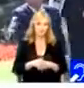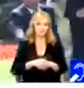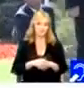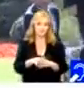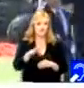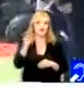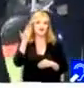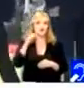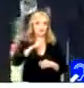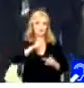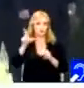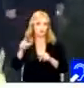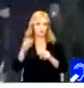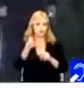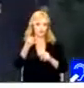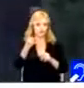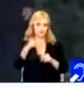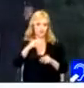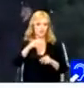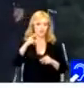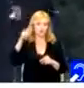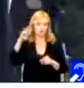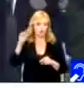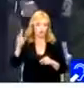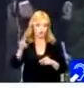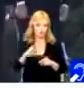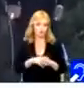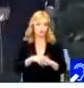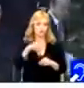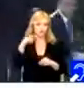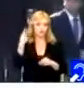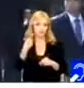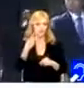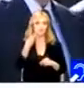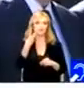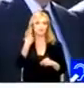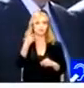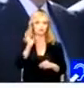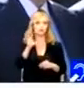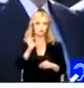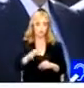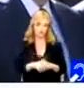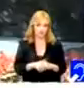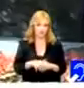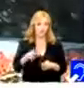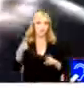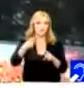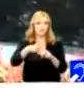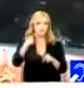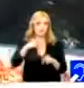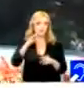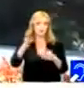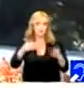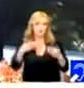în Federația Rusă, ce va avea loc pe 31 octombrie și 1 noiembrie. De asemenea, a făcut un schimb de opinii cu privire la situația